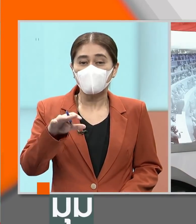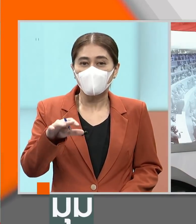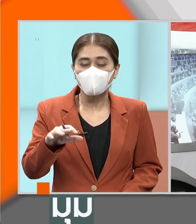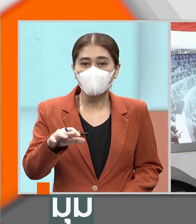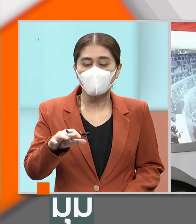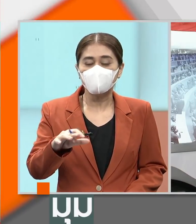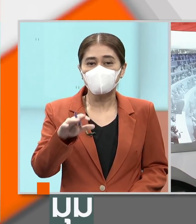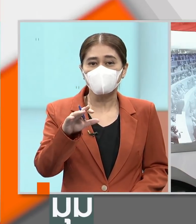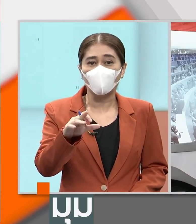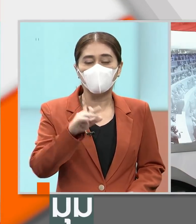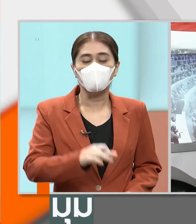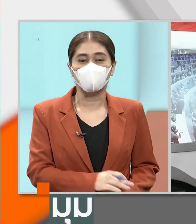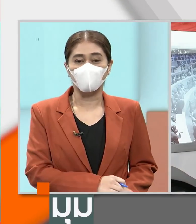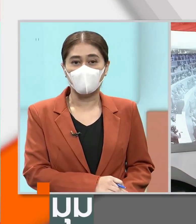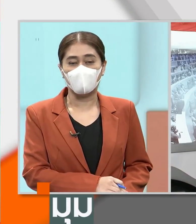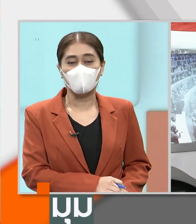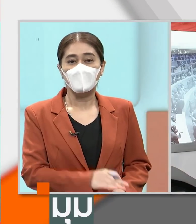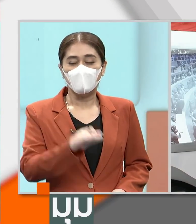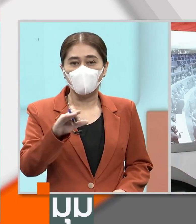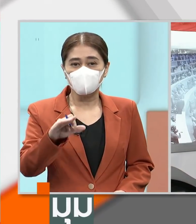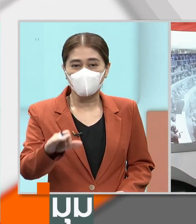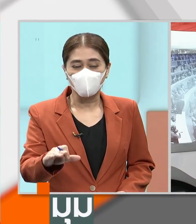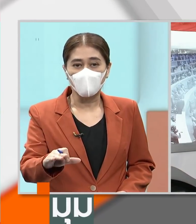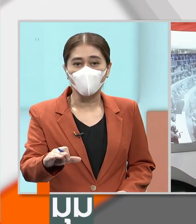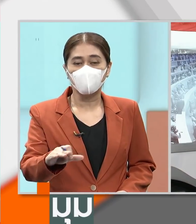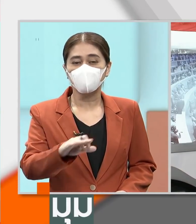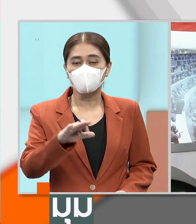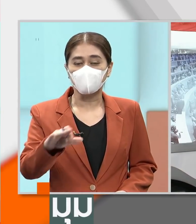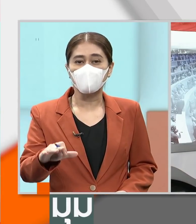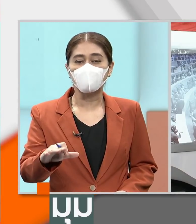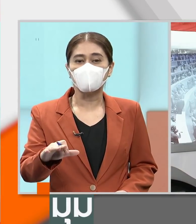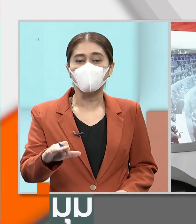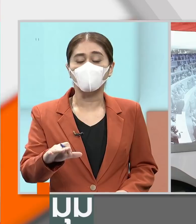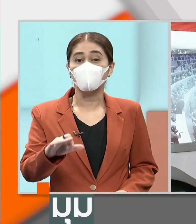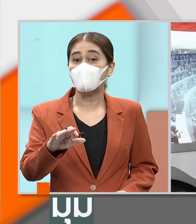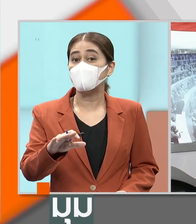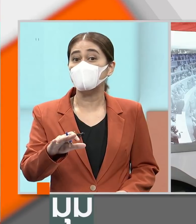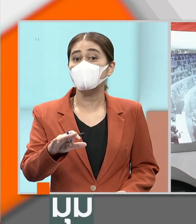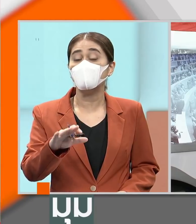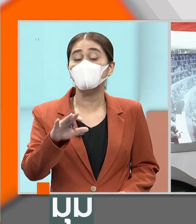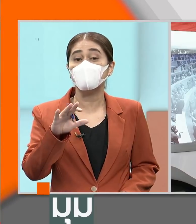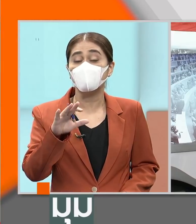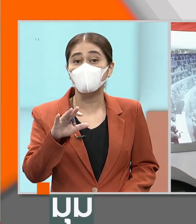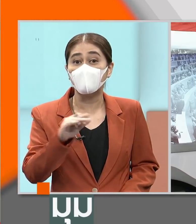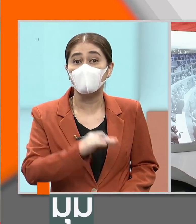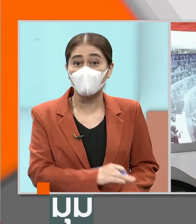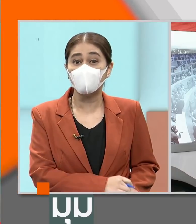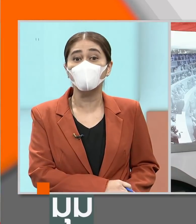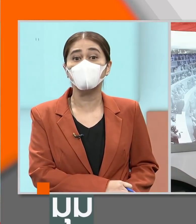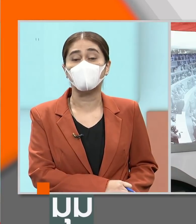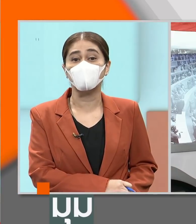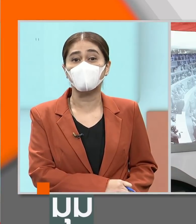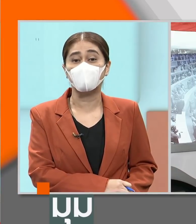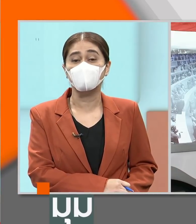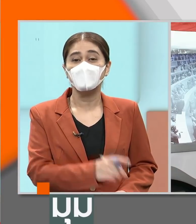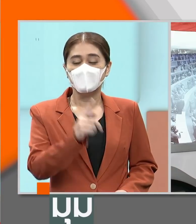ค่ะใครกันแน่ที่จะโดนระเบิดเวลาเอาสรุปประมวลสถานการณ์ทั้งหมดเวลานี้มีระเบิดเวลา